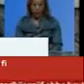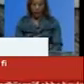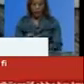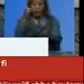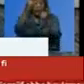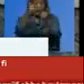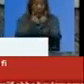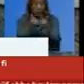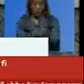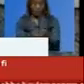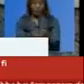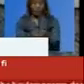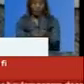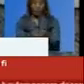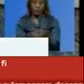በመጨረሻም